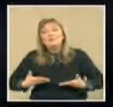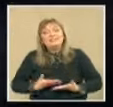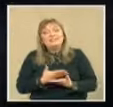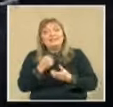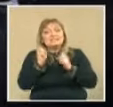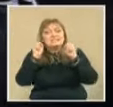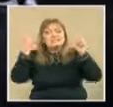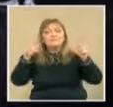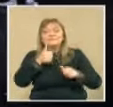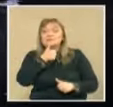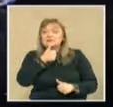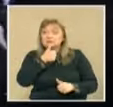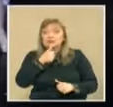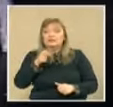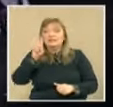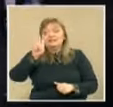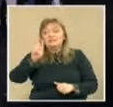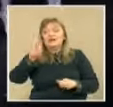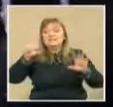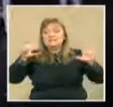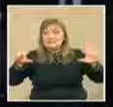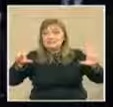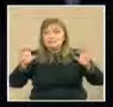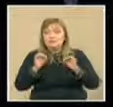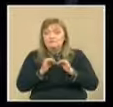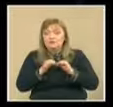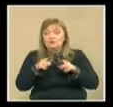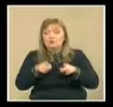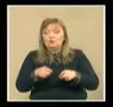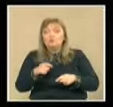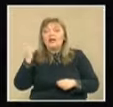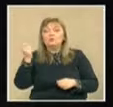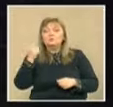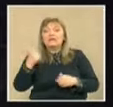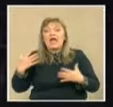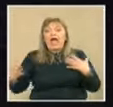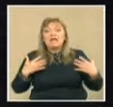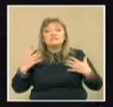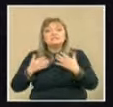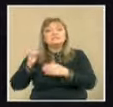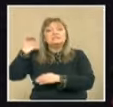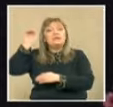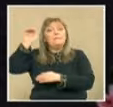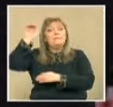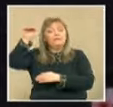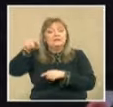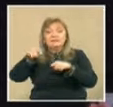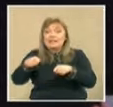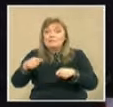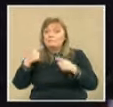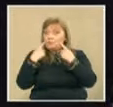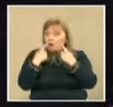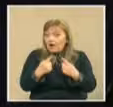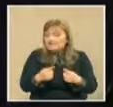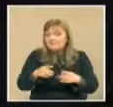в събота на 27-ми. Това е концерта Артистите на бъдещето, защото там показваме малки деца.